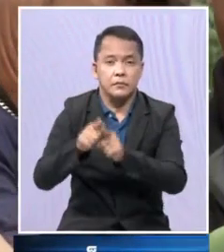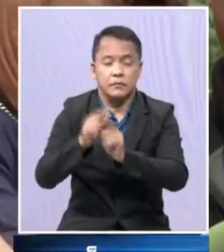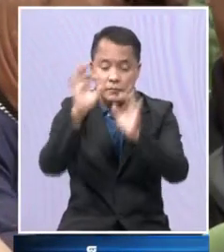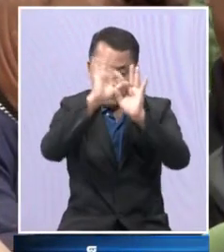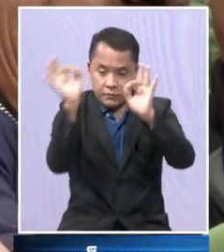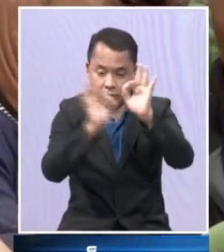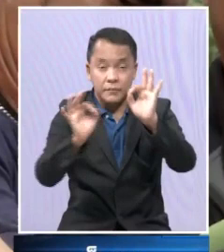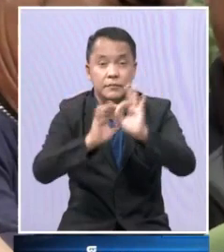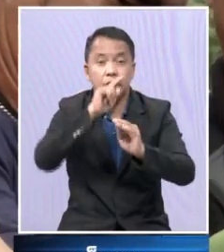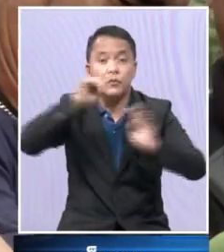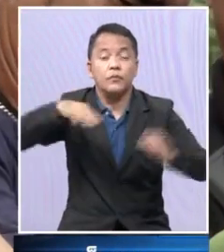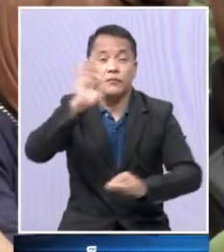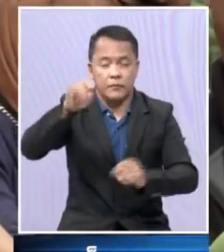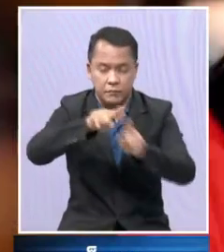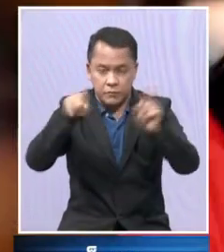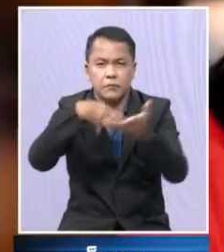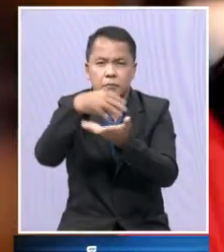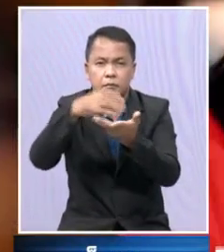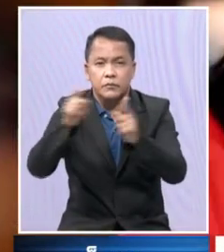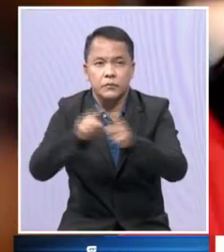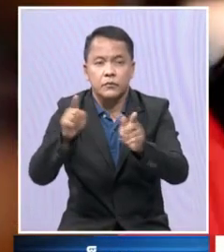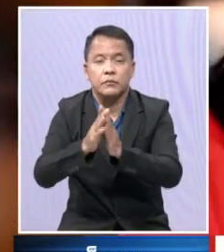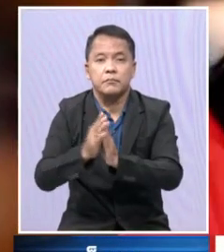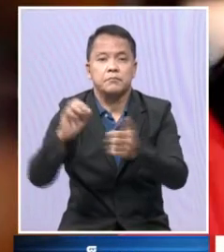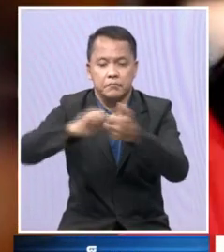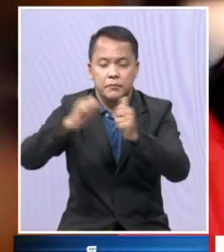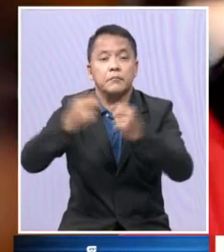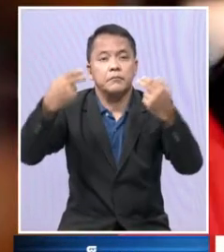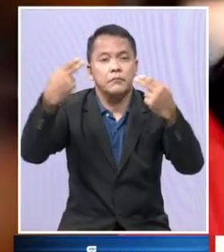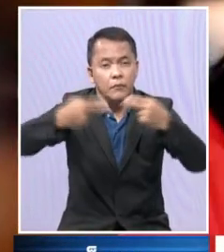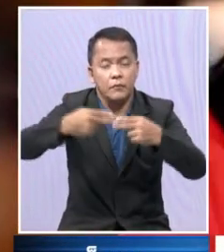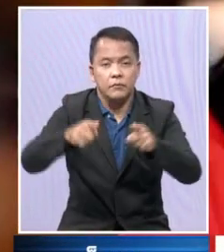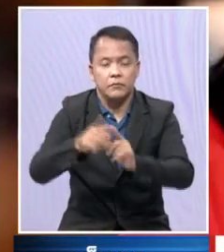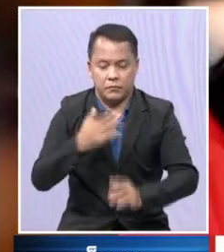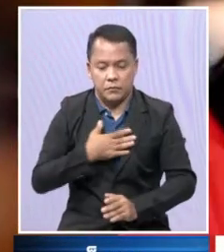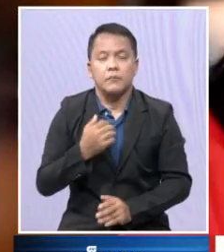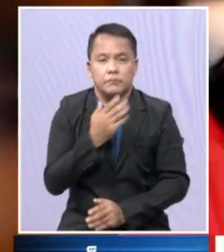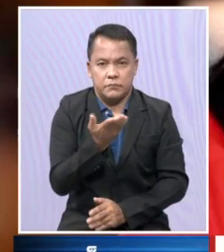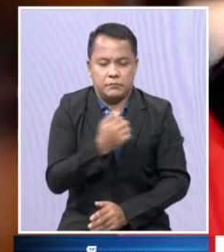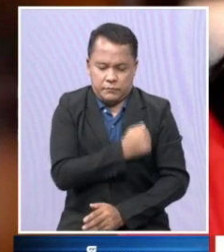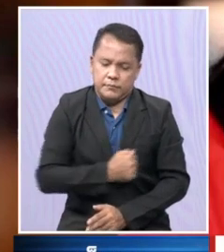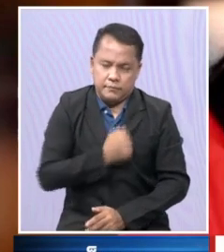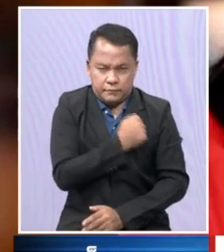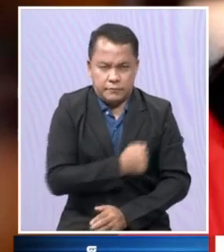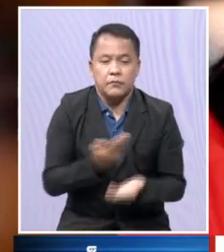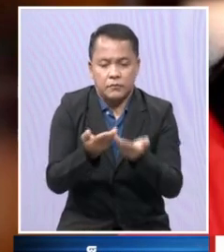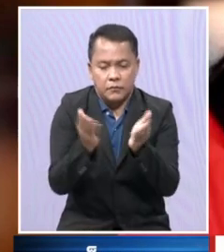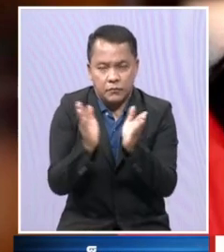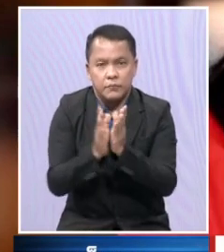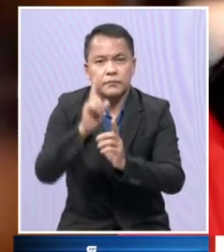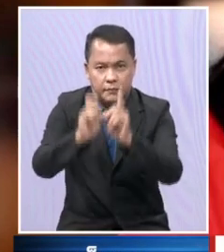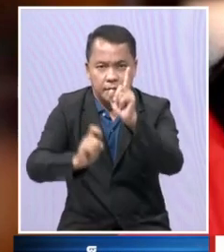ข้อความผ่าน Twitter นะครับถึงกรณีสถานการณ์ความรุนแรงในอิสราเอลดิฉันขอแสดงความเสียใจอย่างสุดซึ้งต่อครอบครั